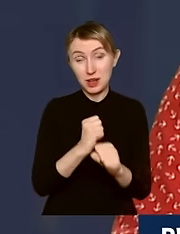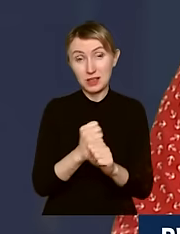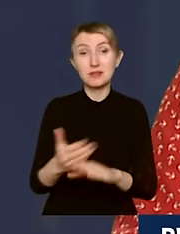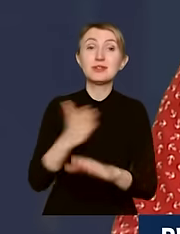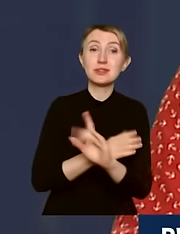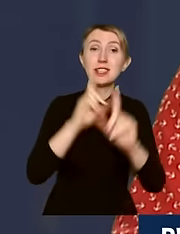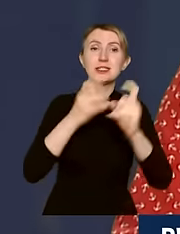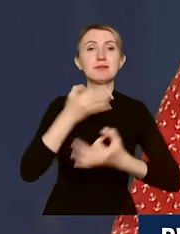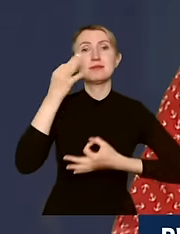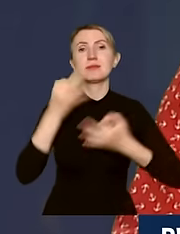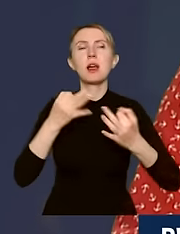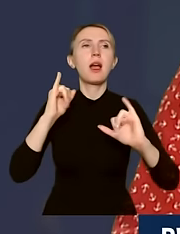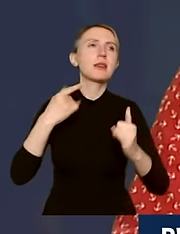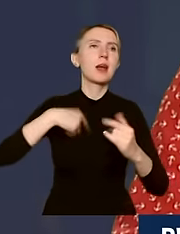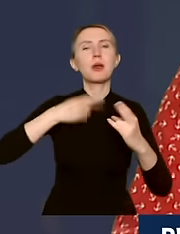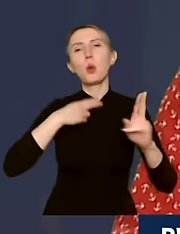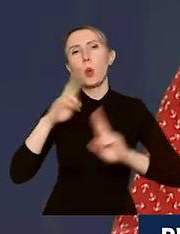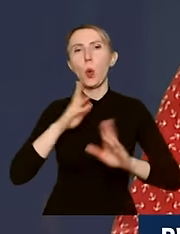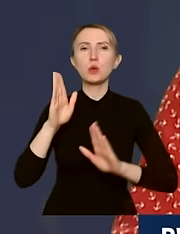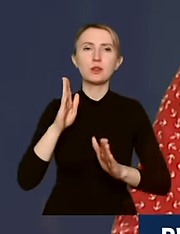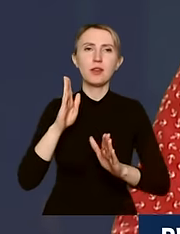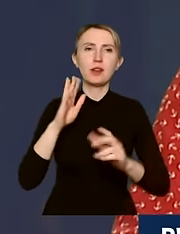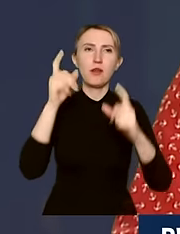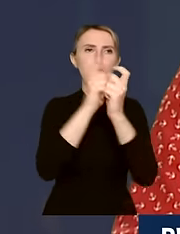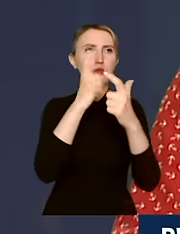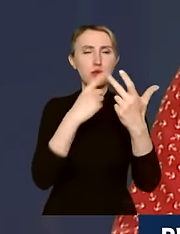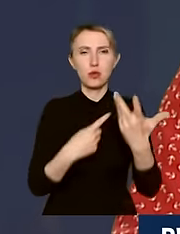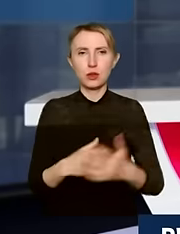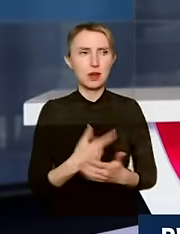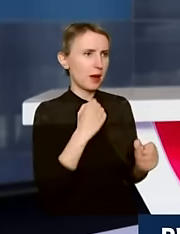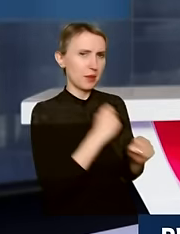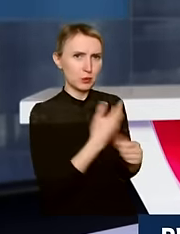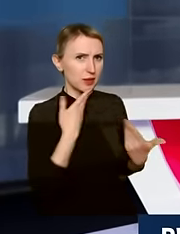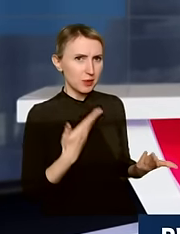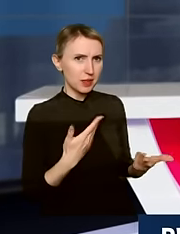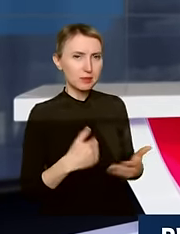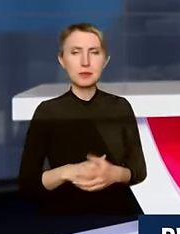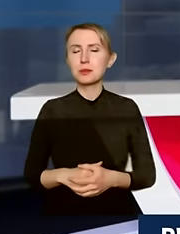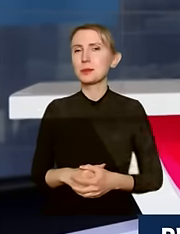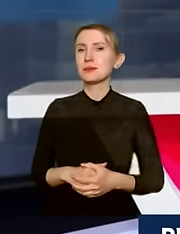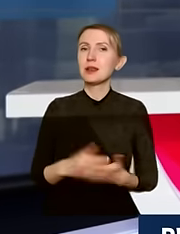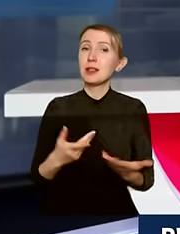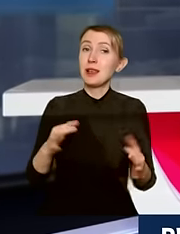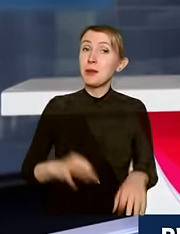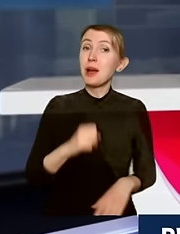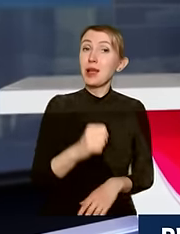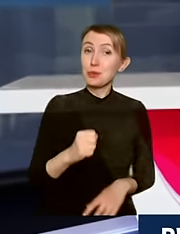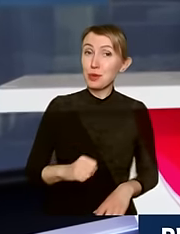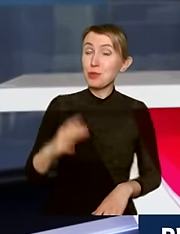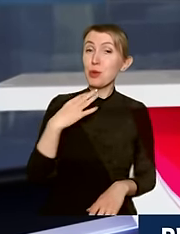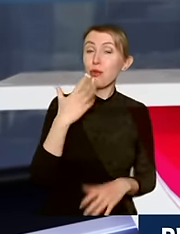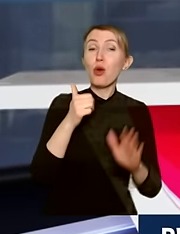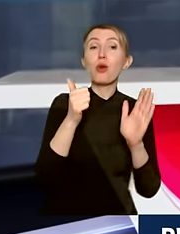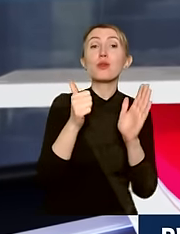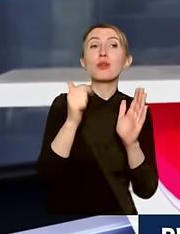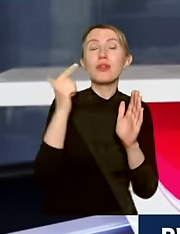zastanawiać, jak będziemy głosowali w poszczególnych przypadkach. To nie pracuje? No, pani poseł wspomniała o 16